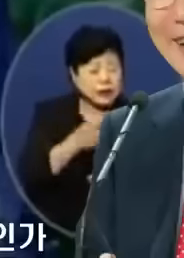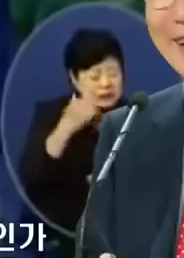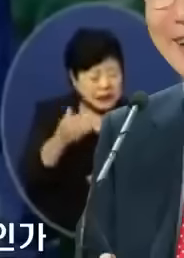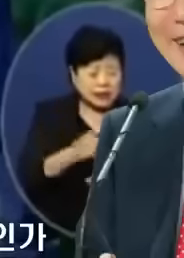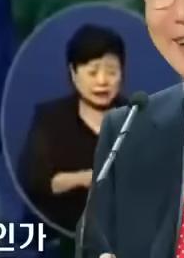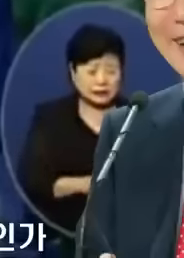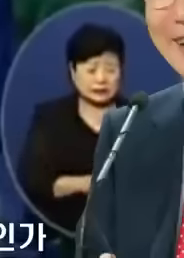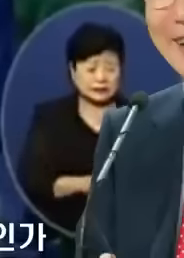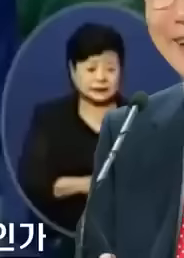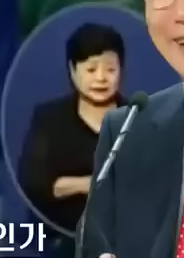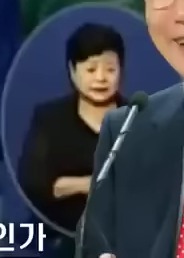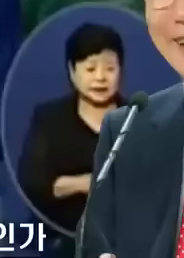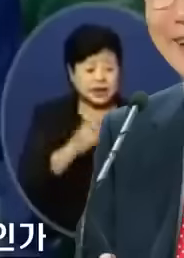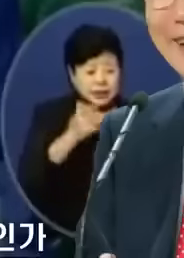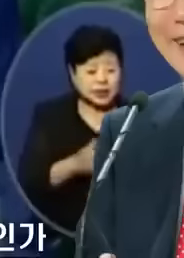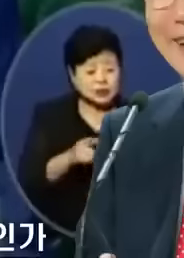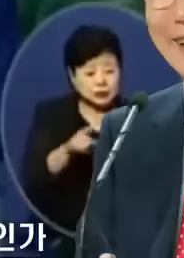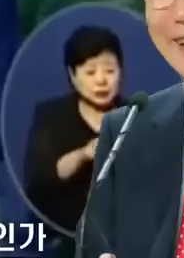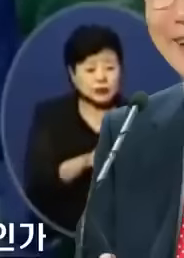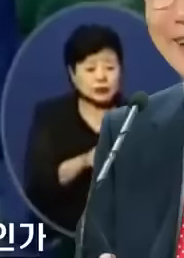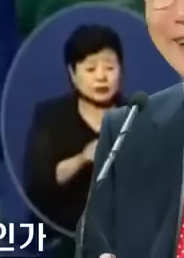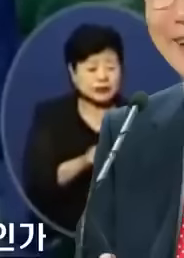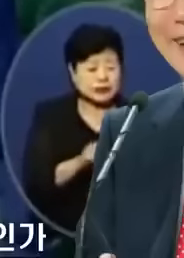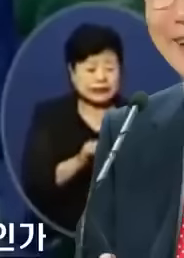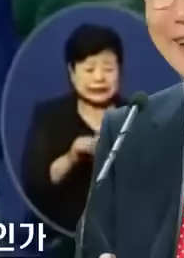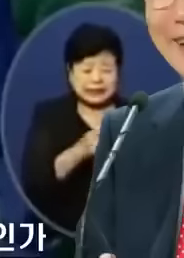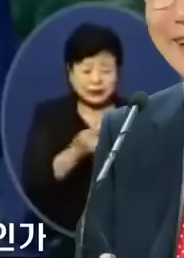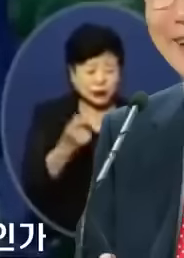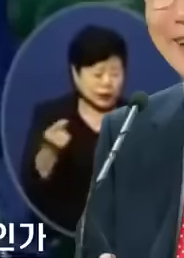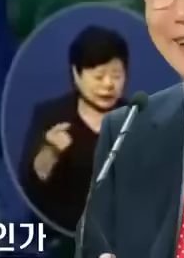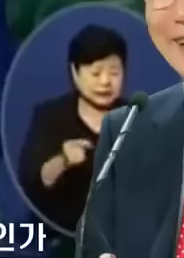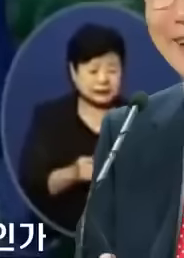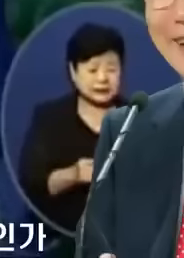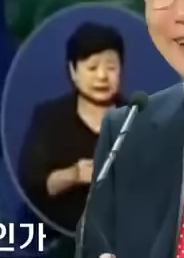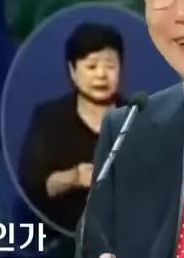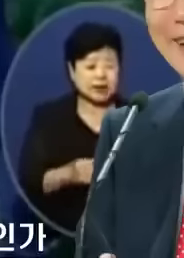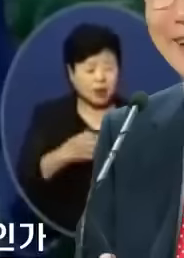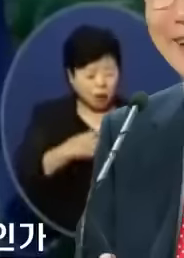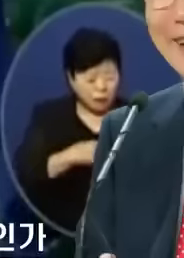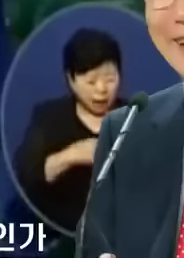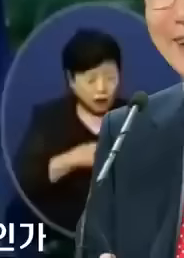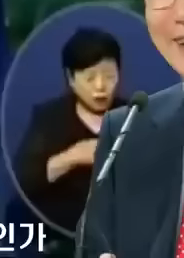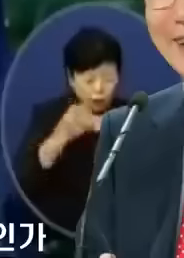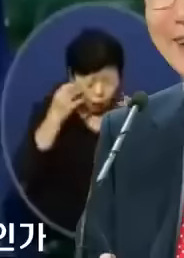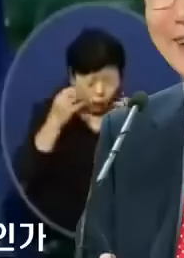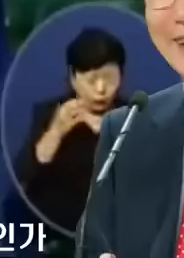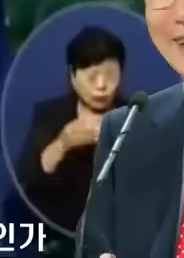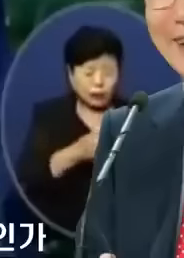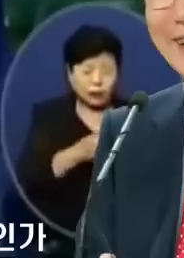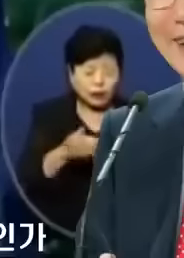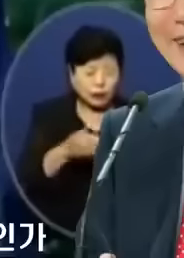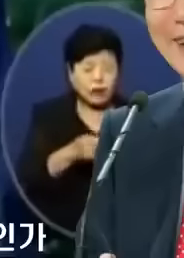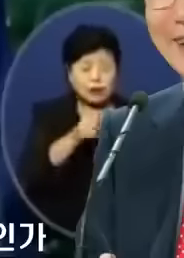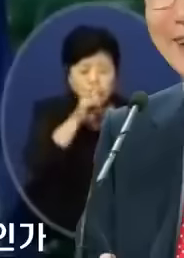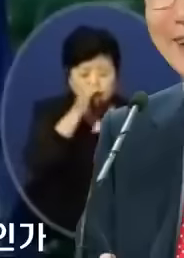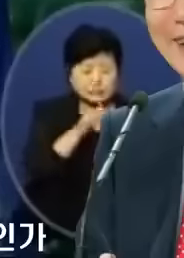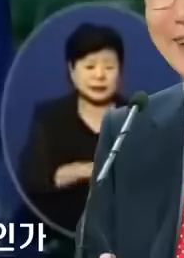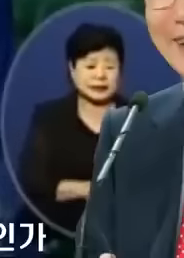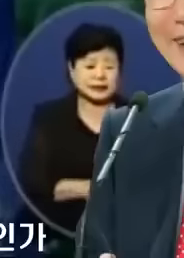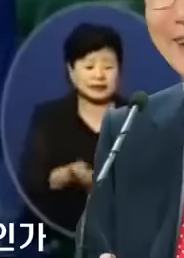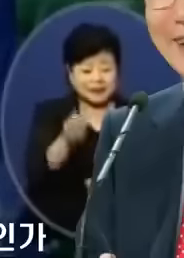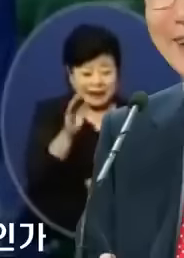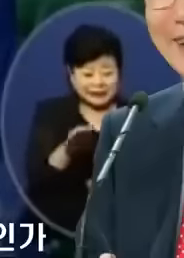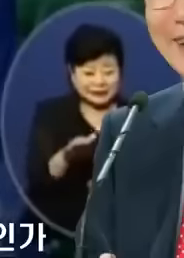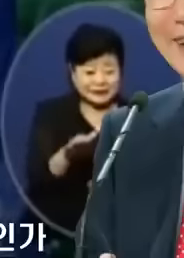다가오느냐. 예수를 믿어도 안 믿는 사람과 똑같이 험하고 고통스러운 세상에 살아갑니다.